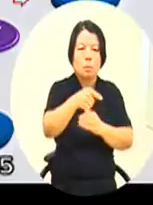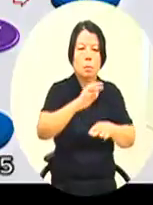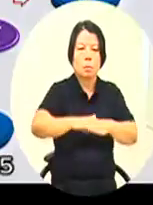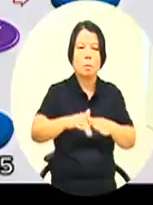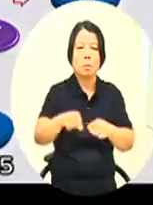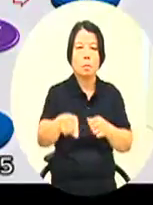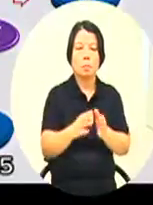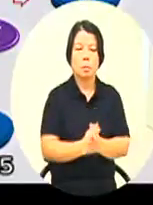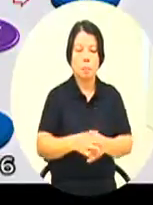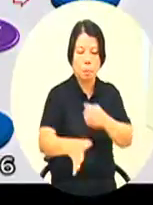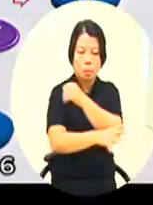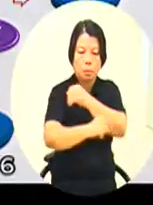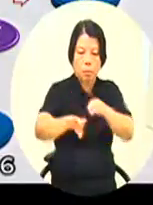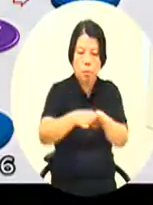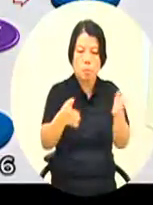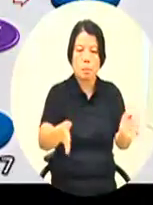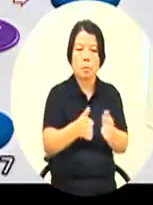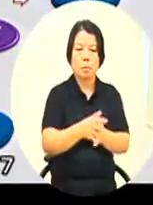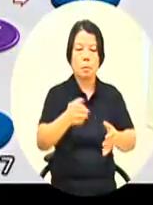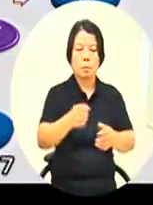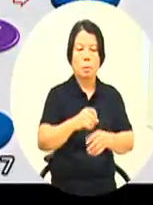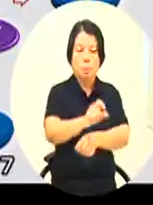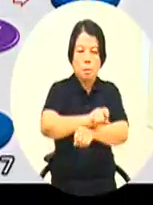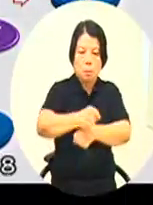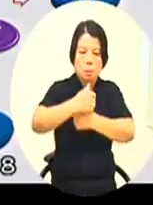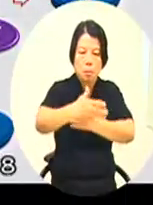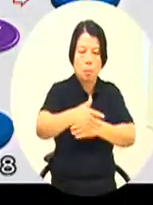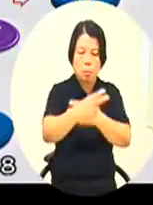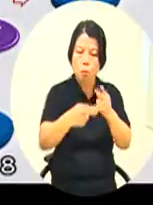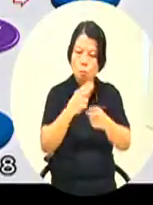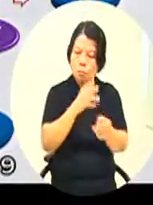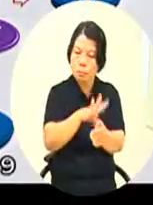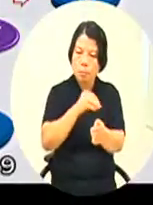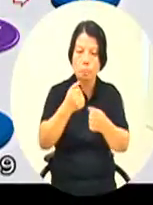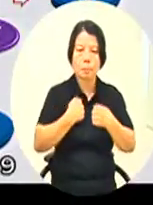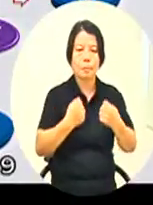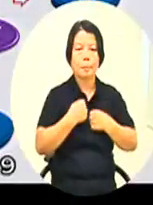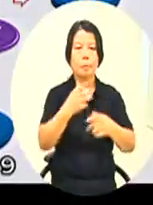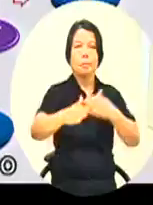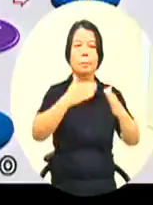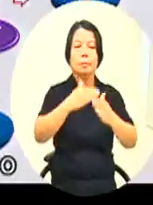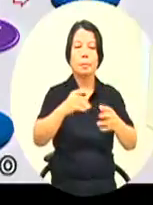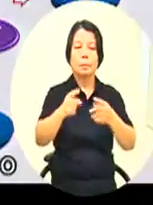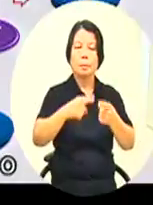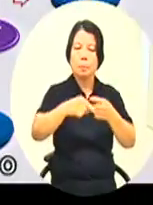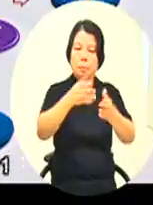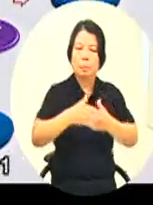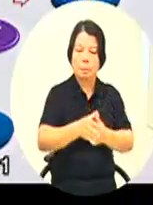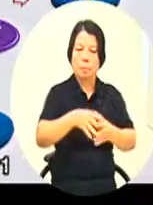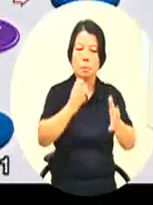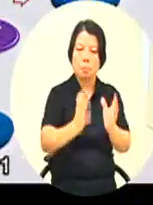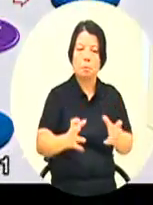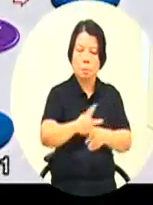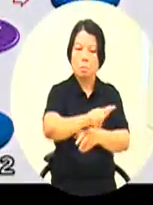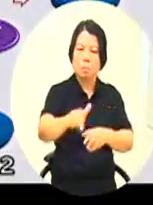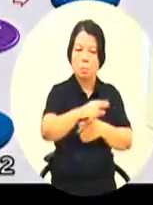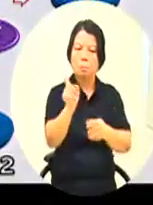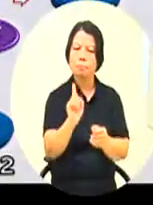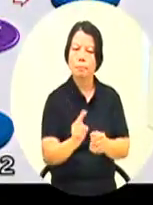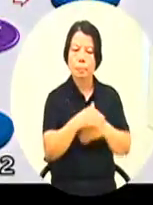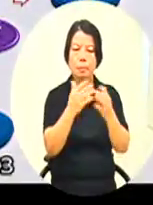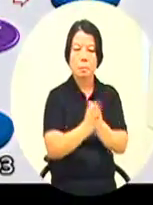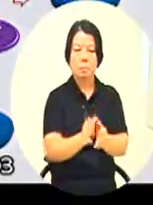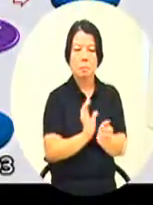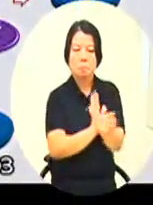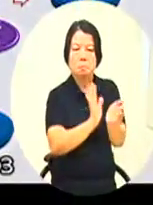也是从基本开始，就是课程到底去怎么去学习，学校该拥有的这个 Maker 设备是什么，如何能够启发他们